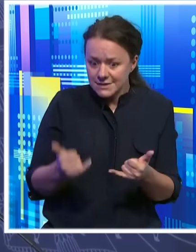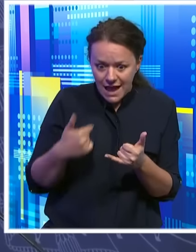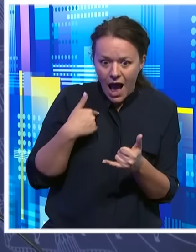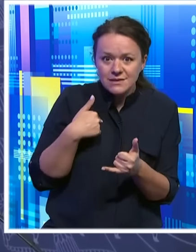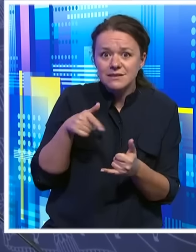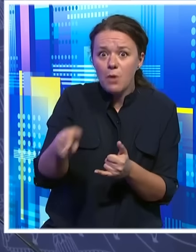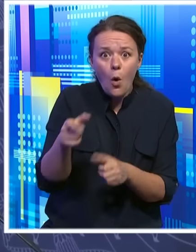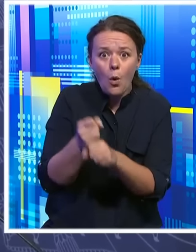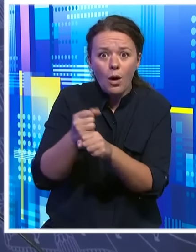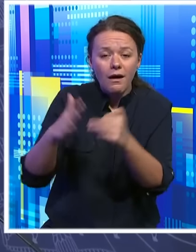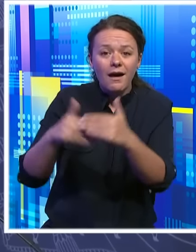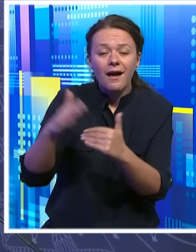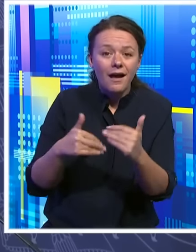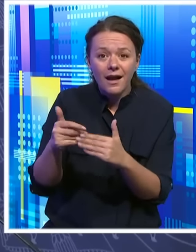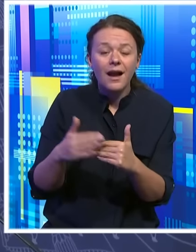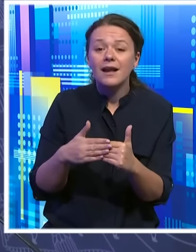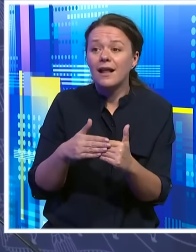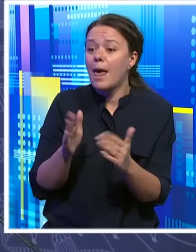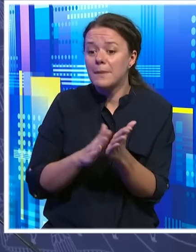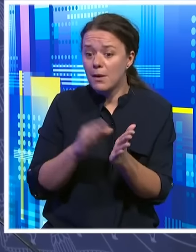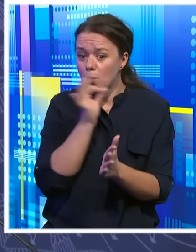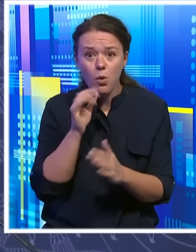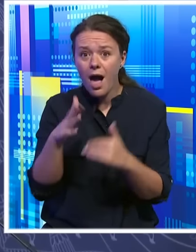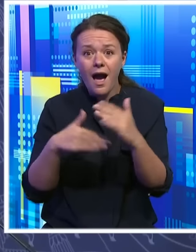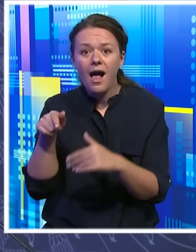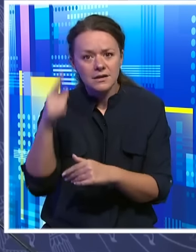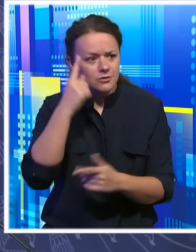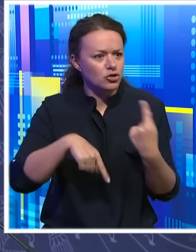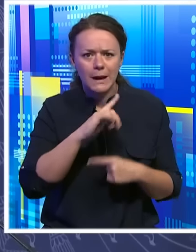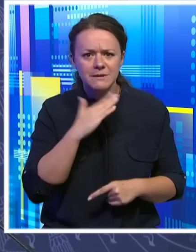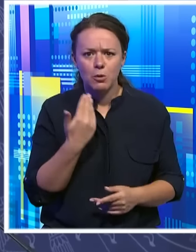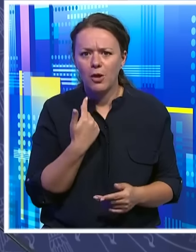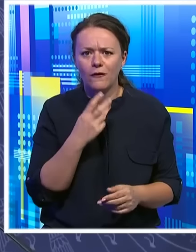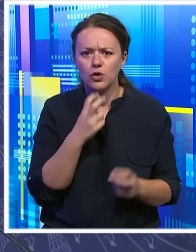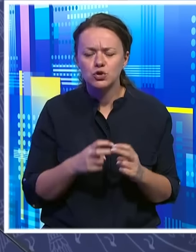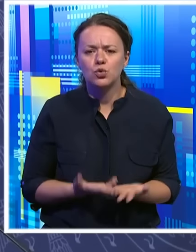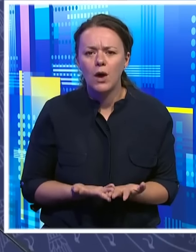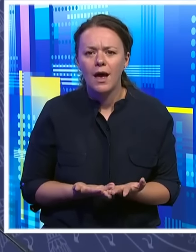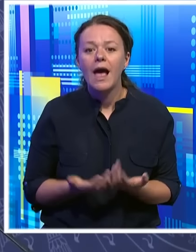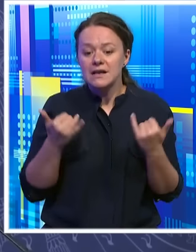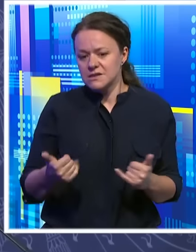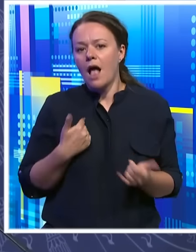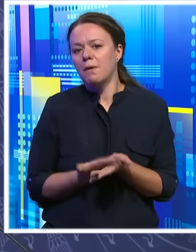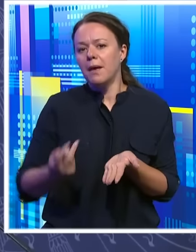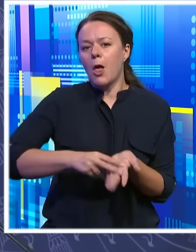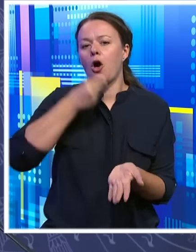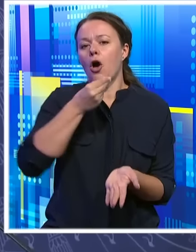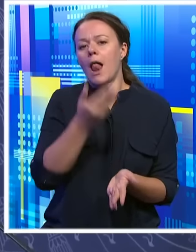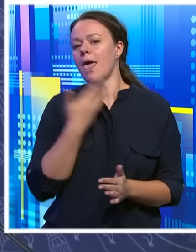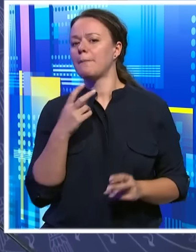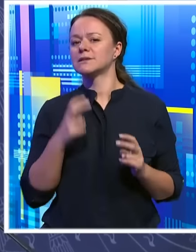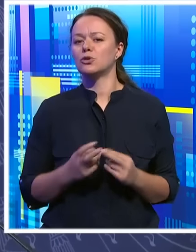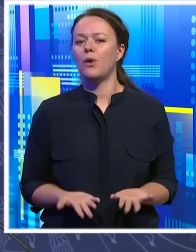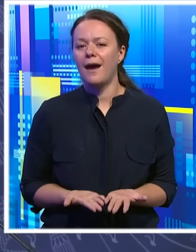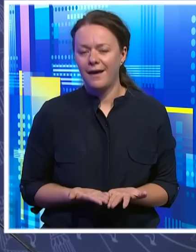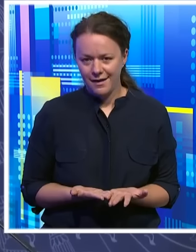poslednjih 40 godina novi izgrađen, da ga nismo izgradili, ne bismo imali struje. Ja bih vam sad rekao, nećemo da imamo struje. Ovako mogu da